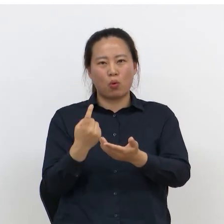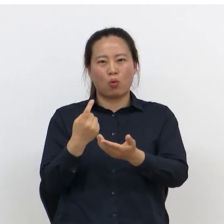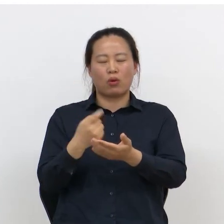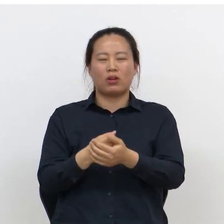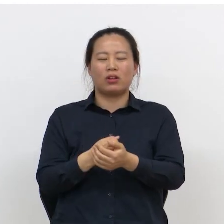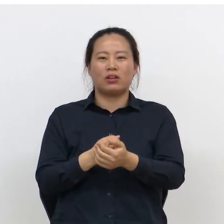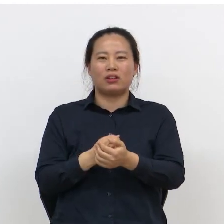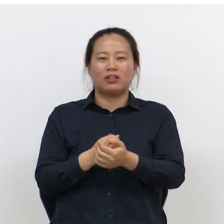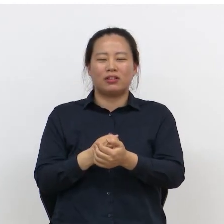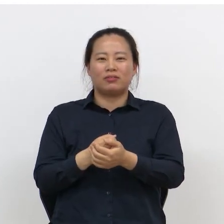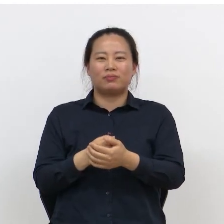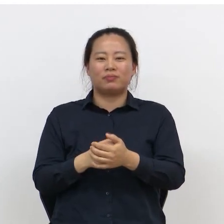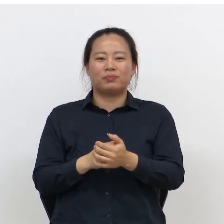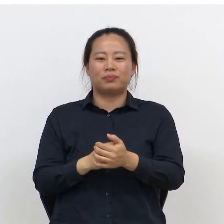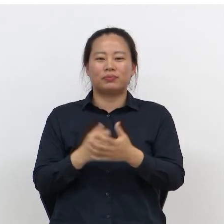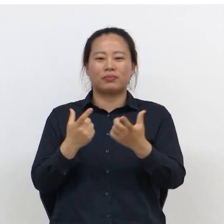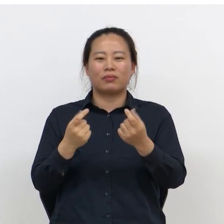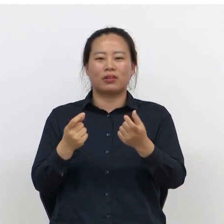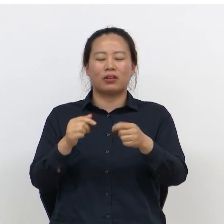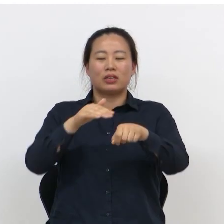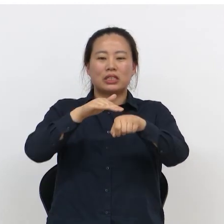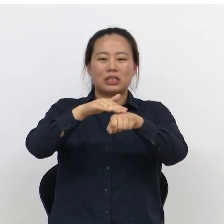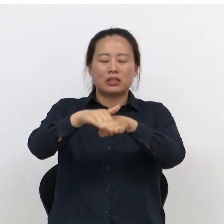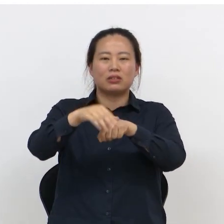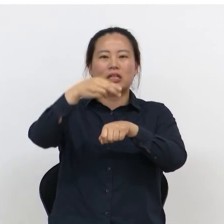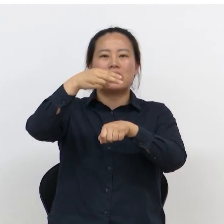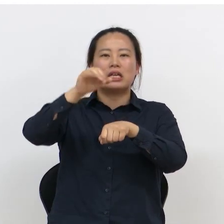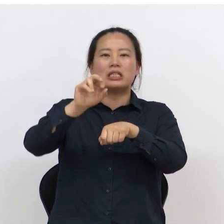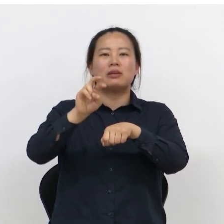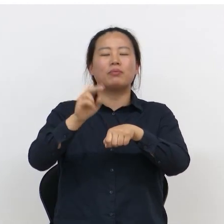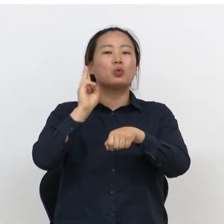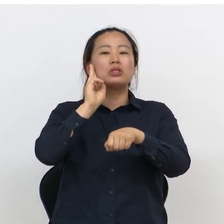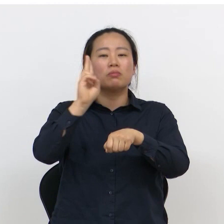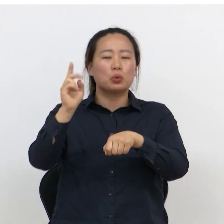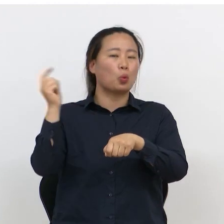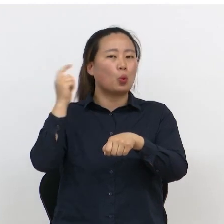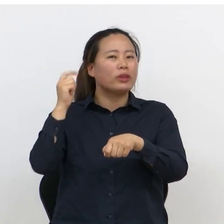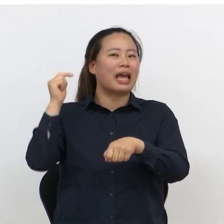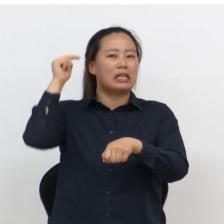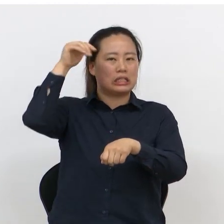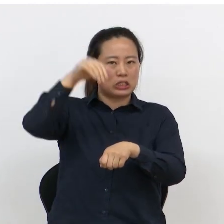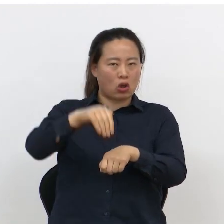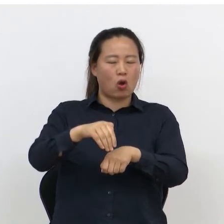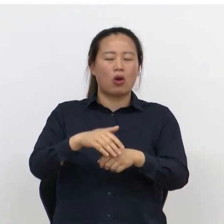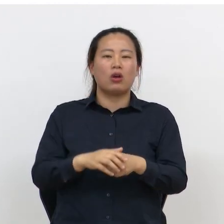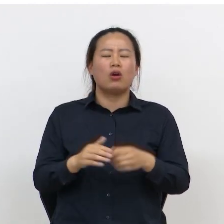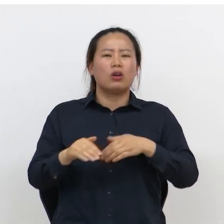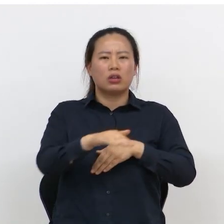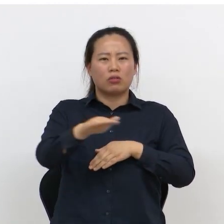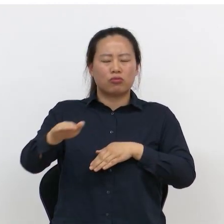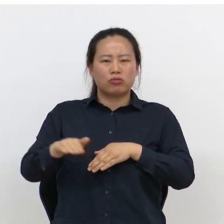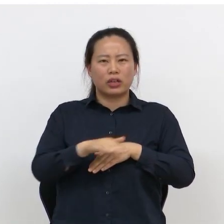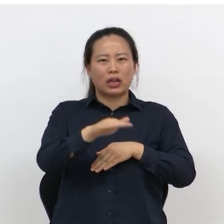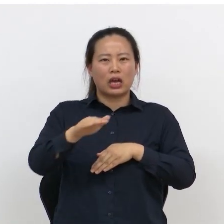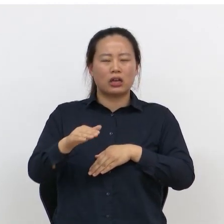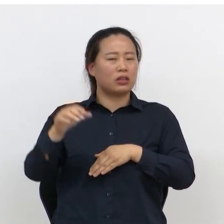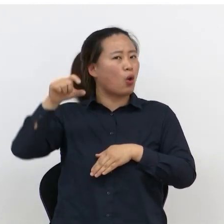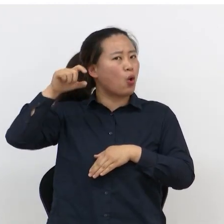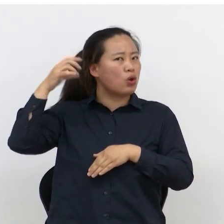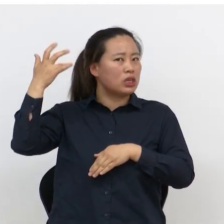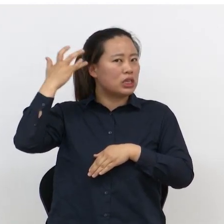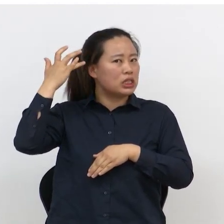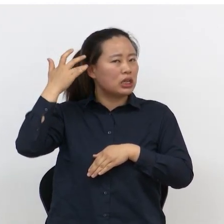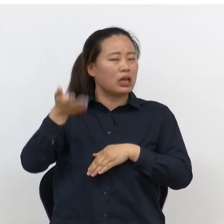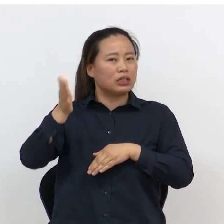상태. 이런 상태는 이제 심도난청입니다. 유모세포가 전혀 없는. 이럴 때 우리가 인공호흡 이식을 하죠.